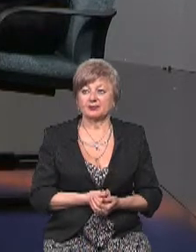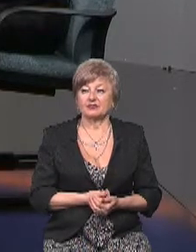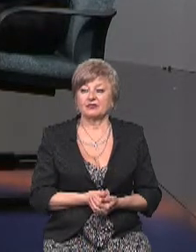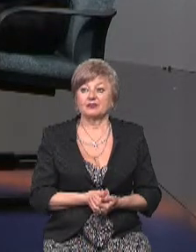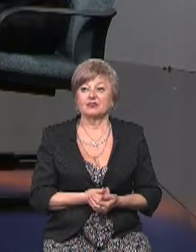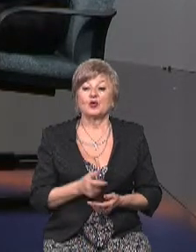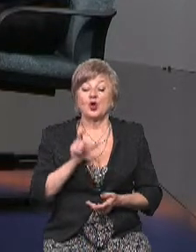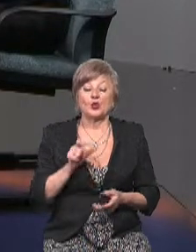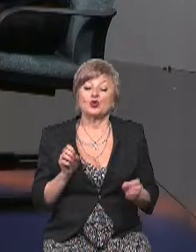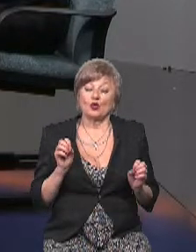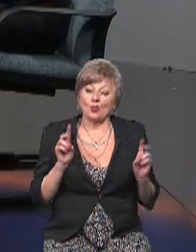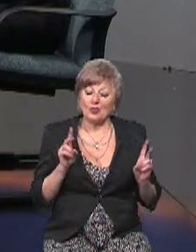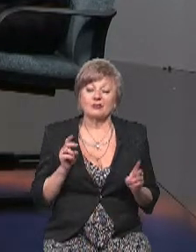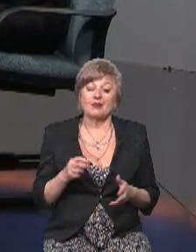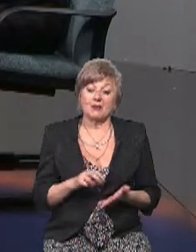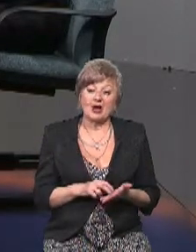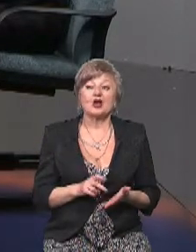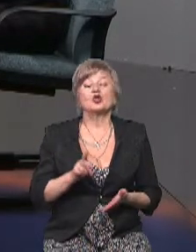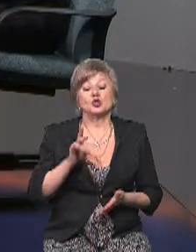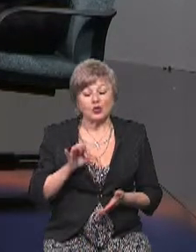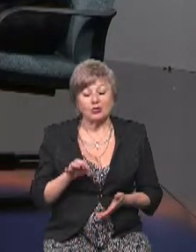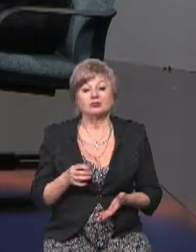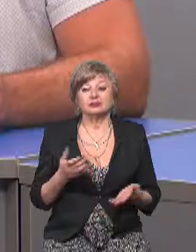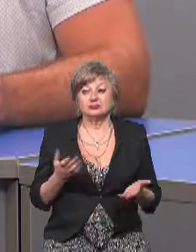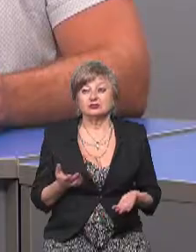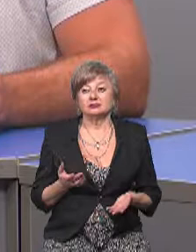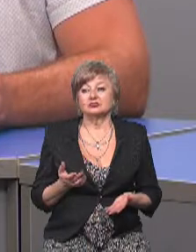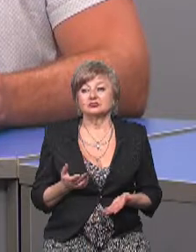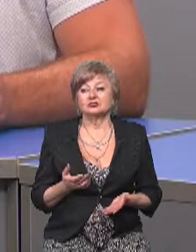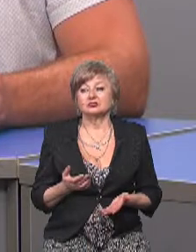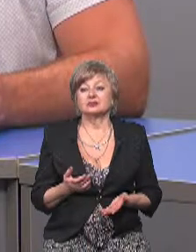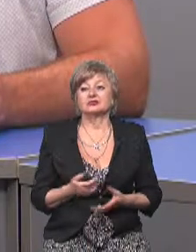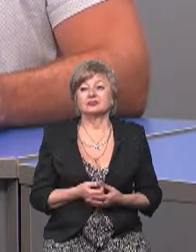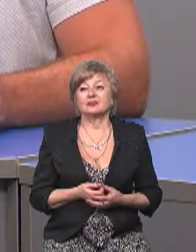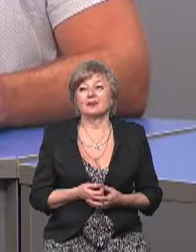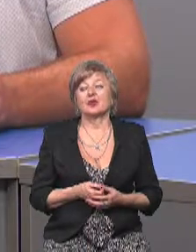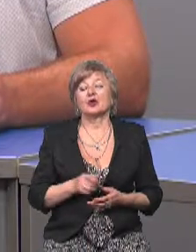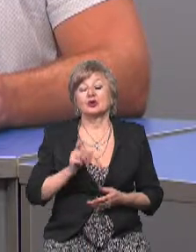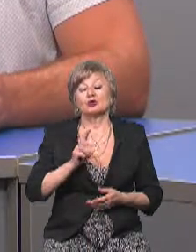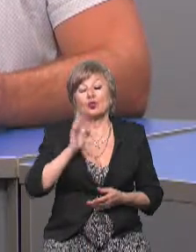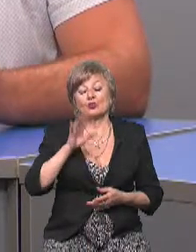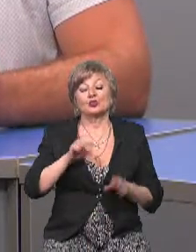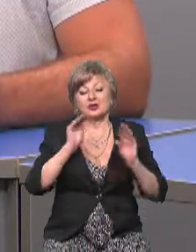Люди ризикують, надіються на те, що ніхто не буде складати протоколи. Ну,